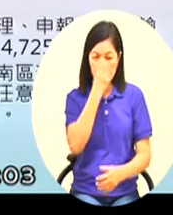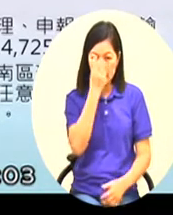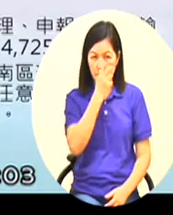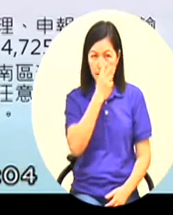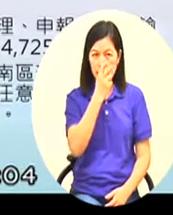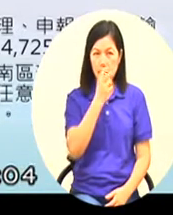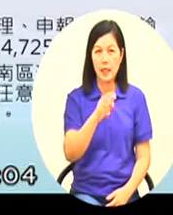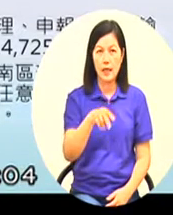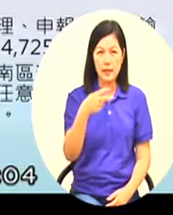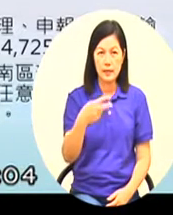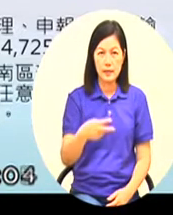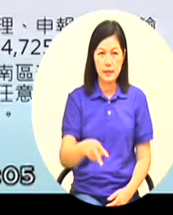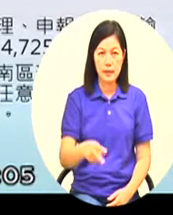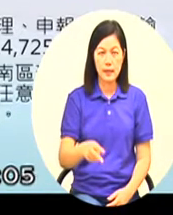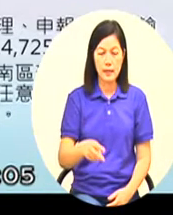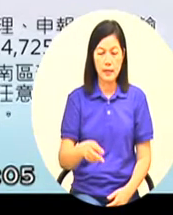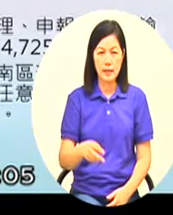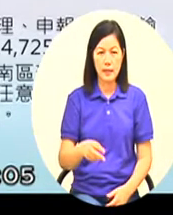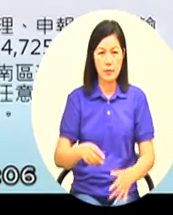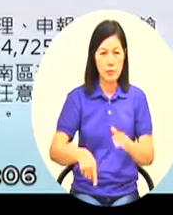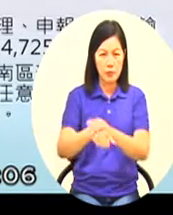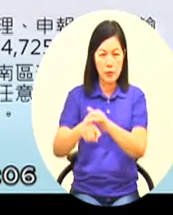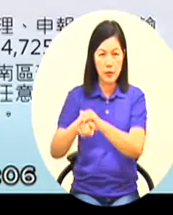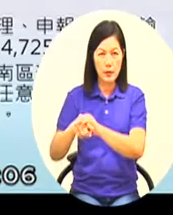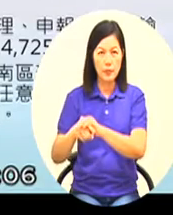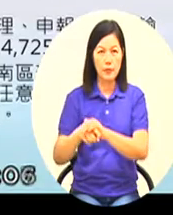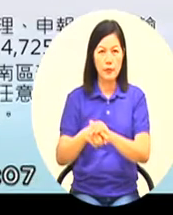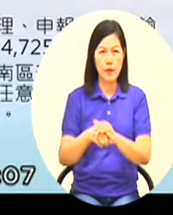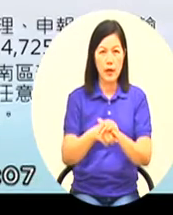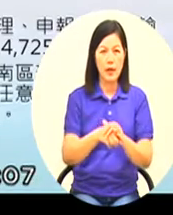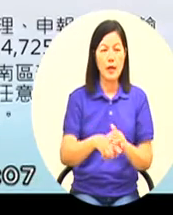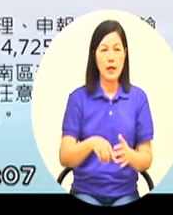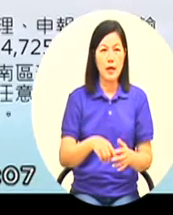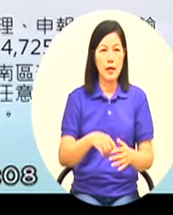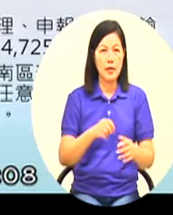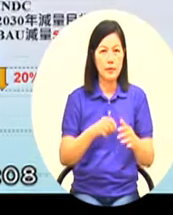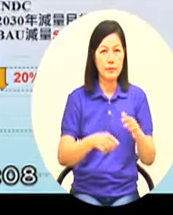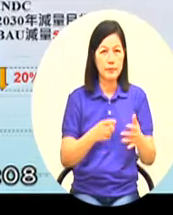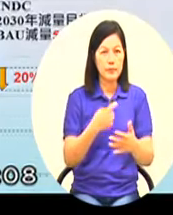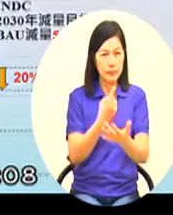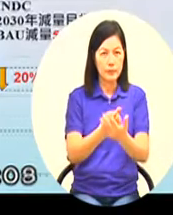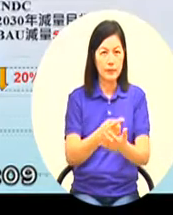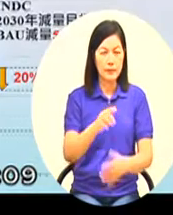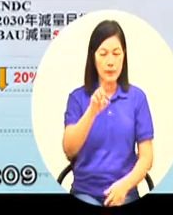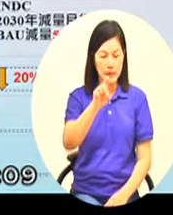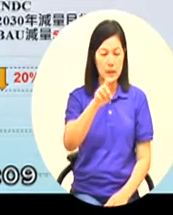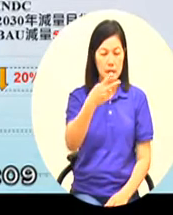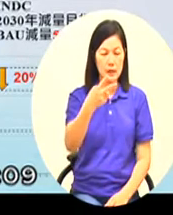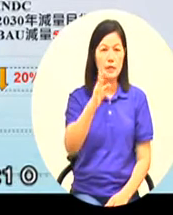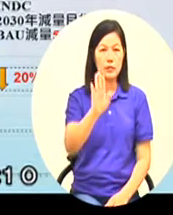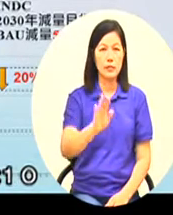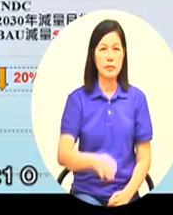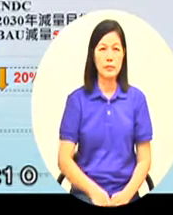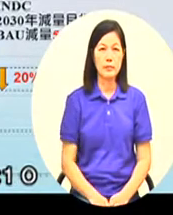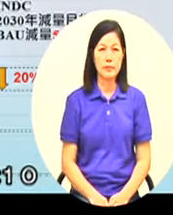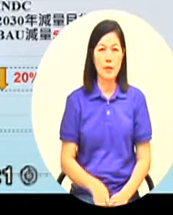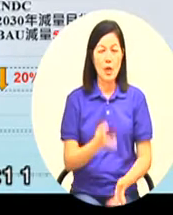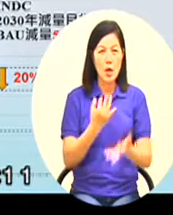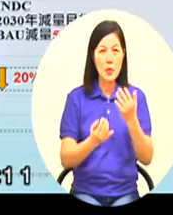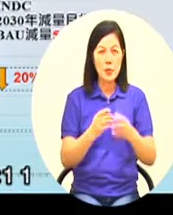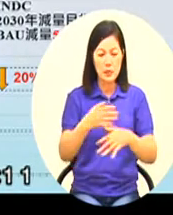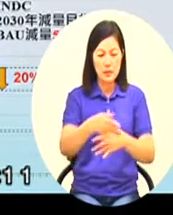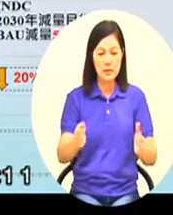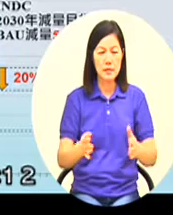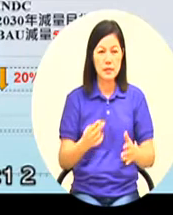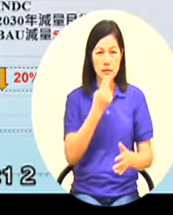的一个犯罪的行为，总共执行了有12场次。另外在温室气体的部分，我们国家的温室气体